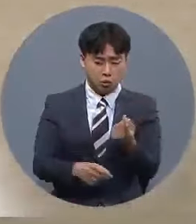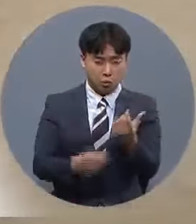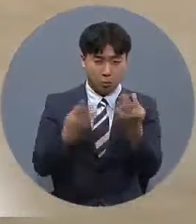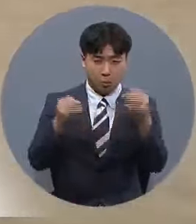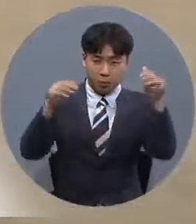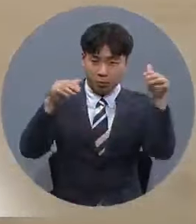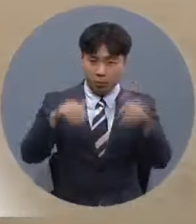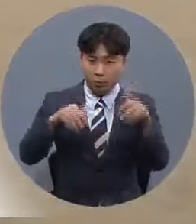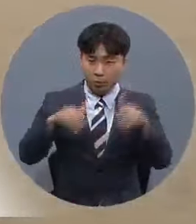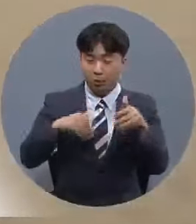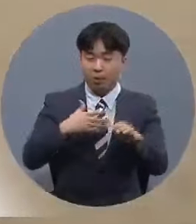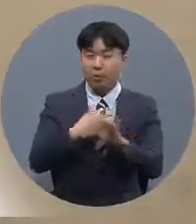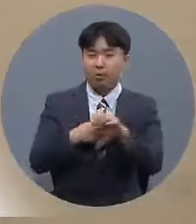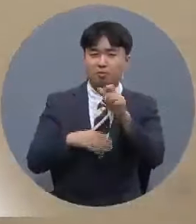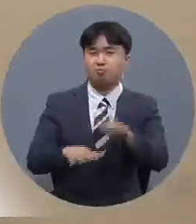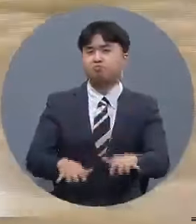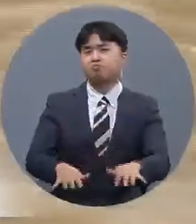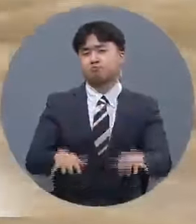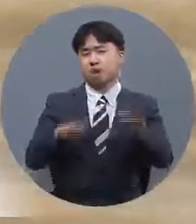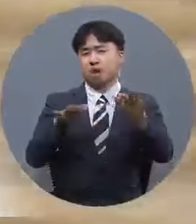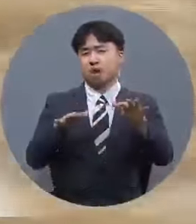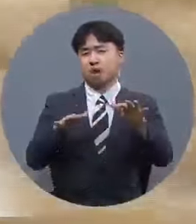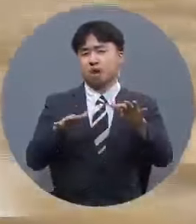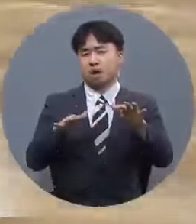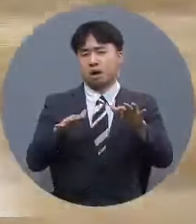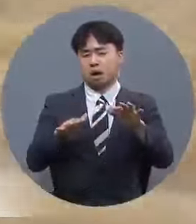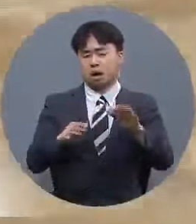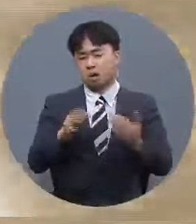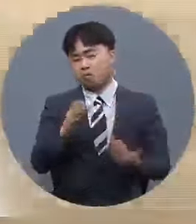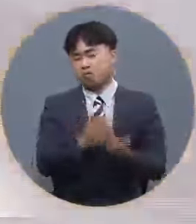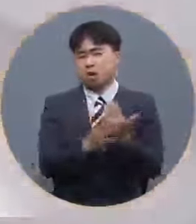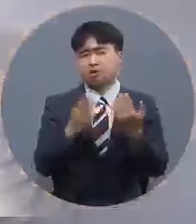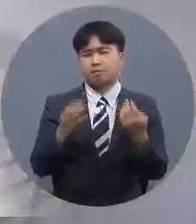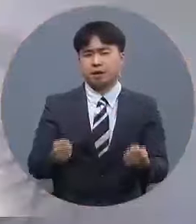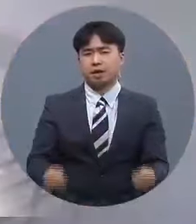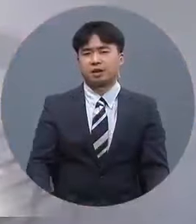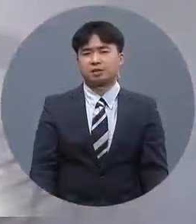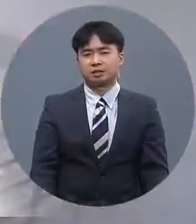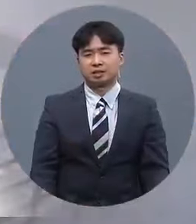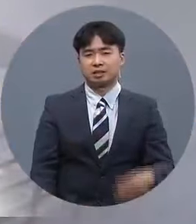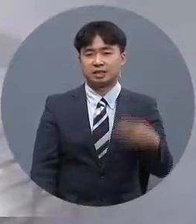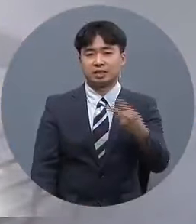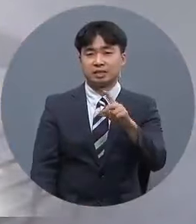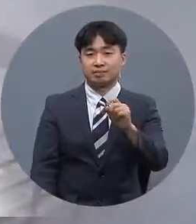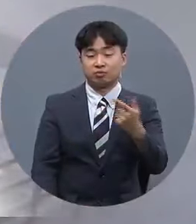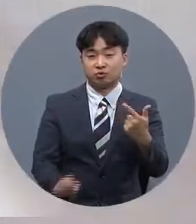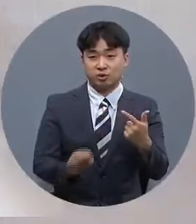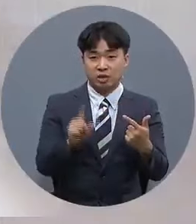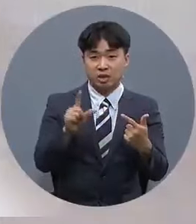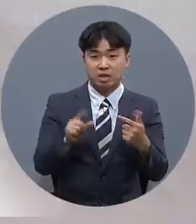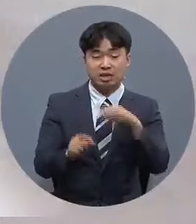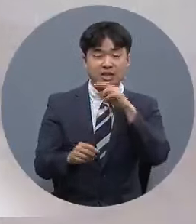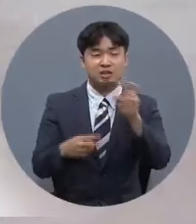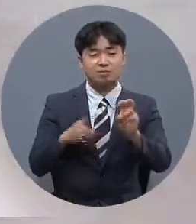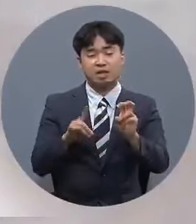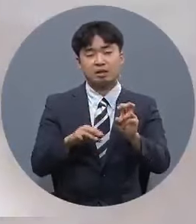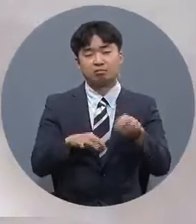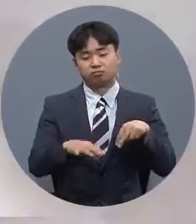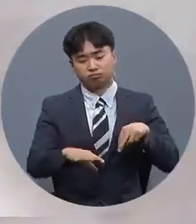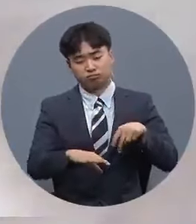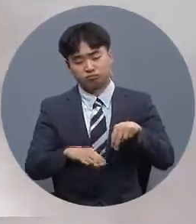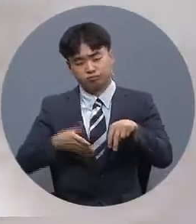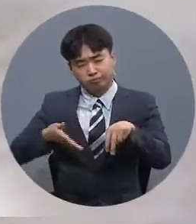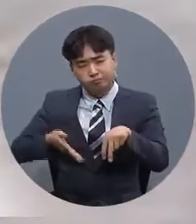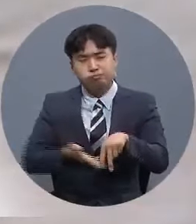많은 비가 내려도 잠기기 일쑤여서 사고가 반복돼 왔습니다. 지난 2016년에는 20대 남성이 이곳을